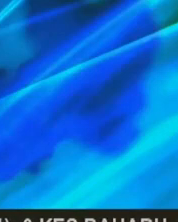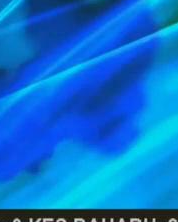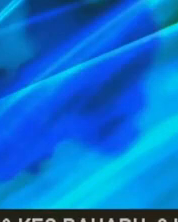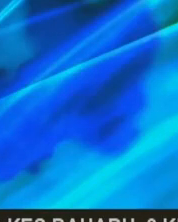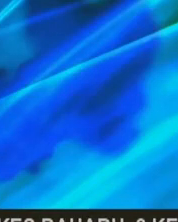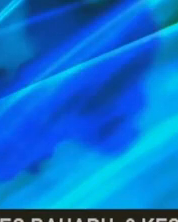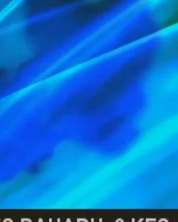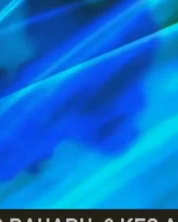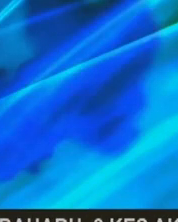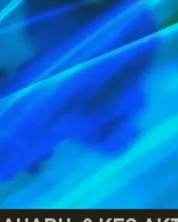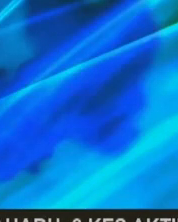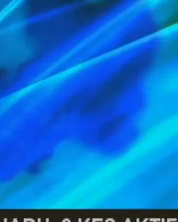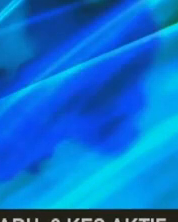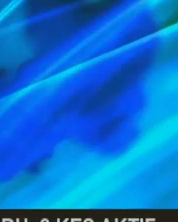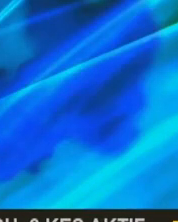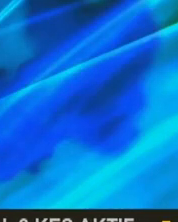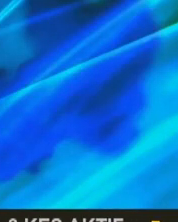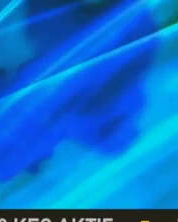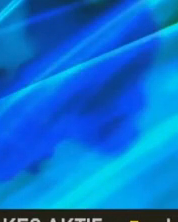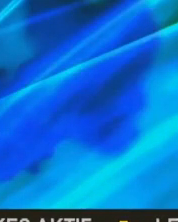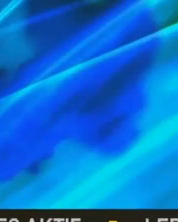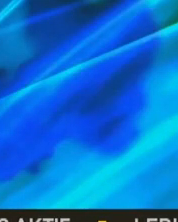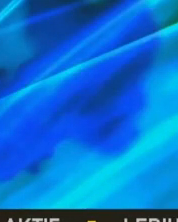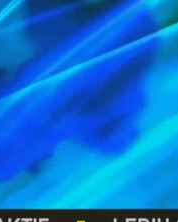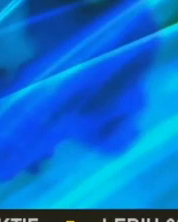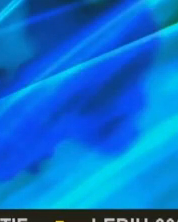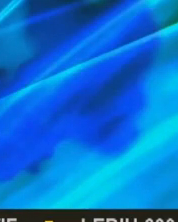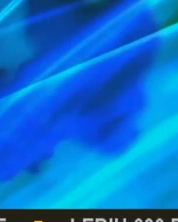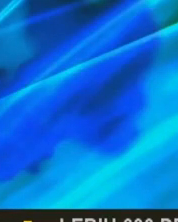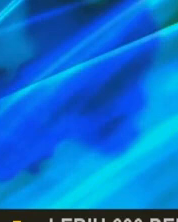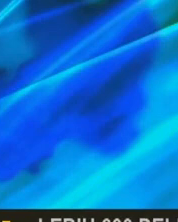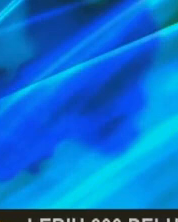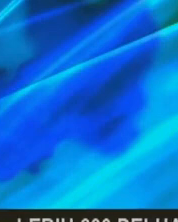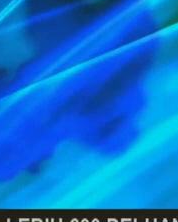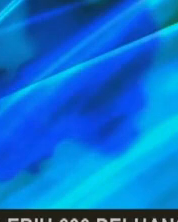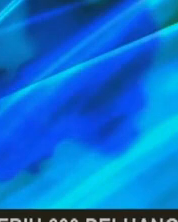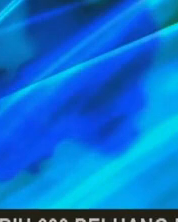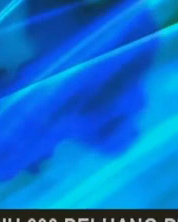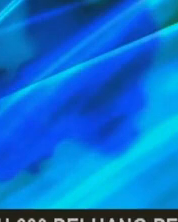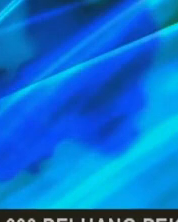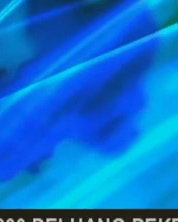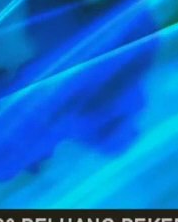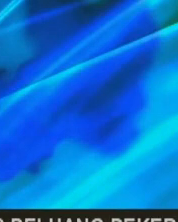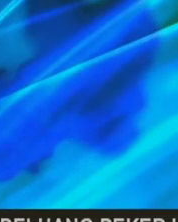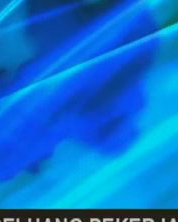dan perkembangan terkini layari laman sesawang Kementerian Kesehatan dan kalian kesehatan